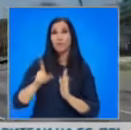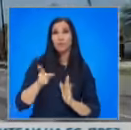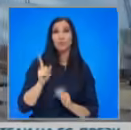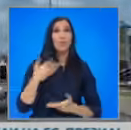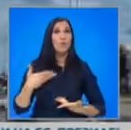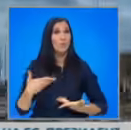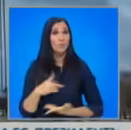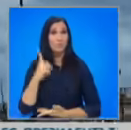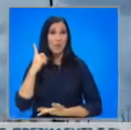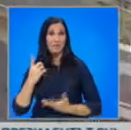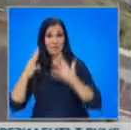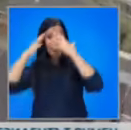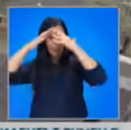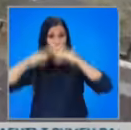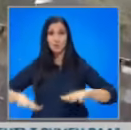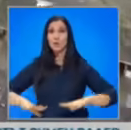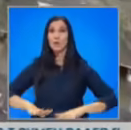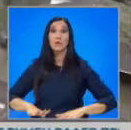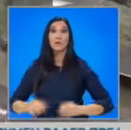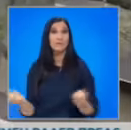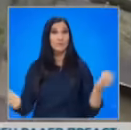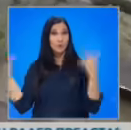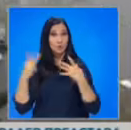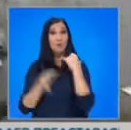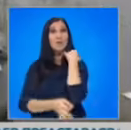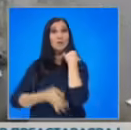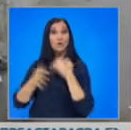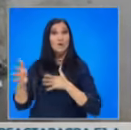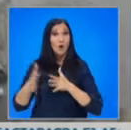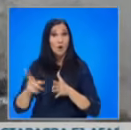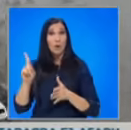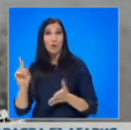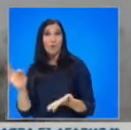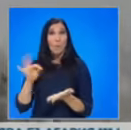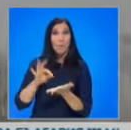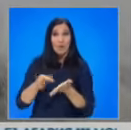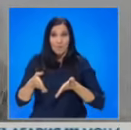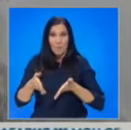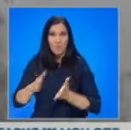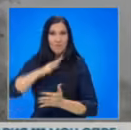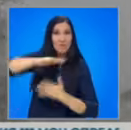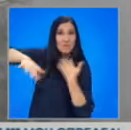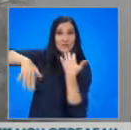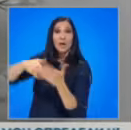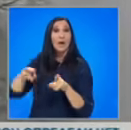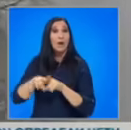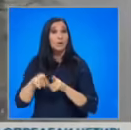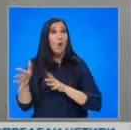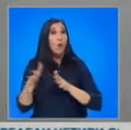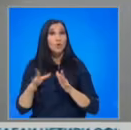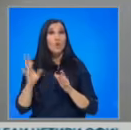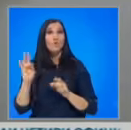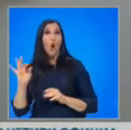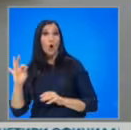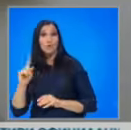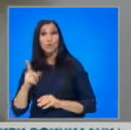ще трябва на един опустошен град да се възстанови. Историите са хората, които попадат на пътя на стихията. Като жителите на Ню Орлианс, които